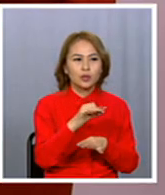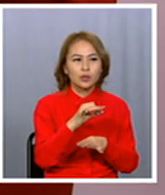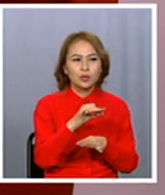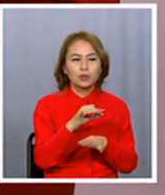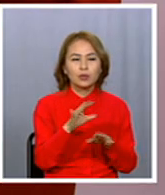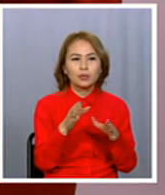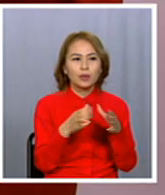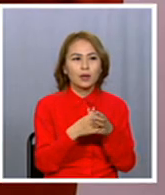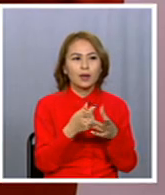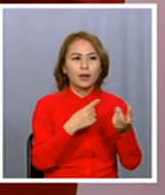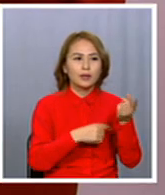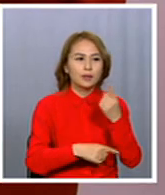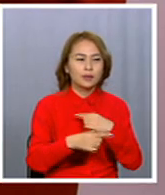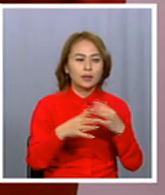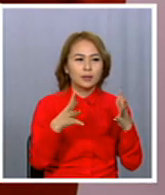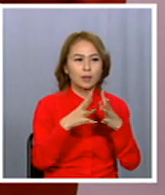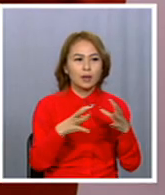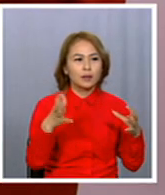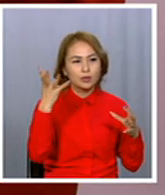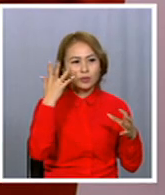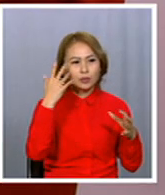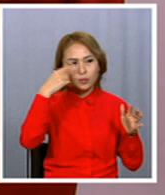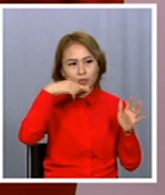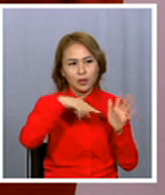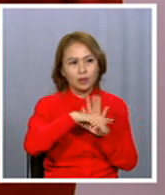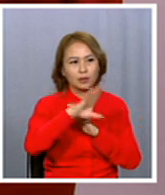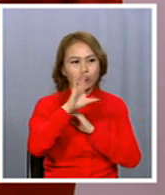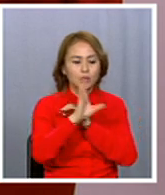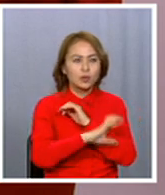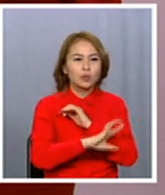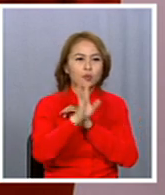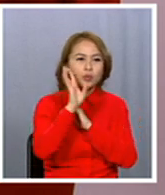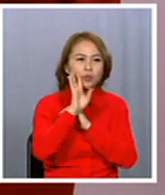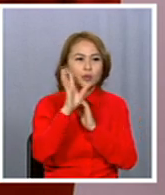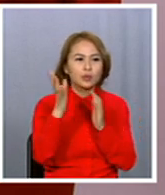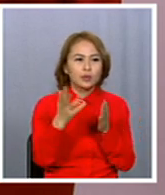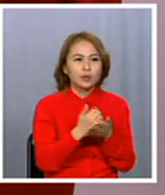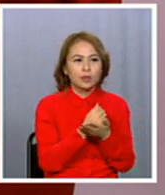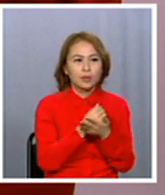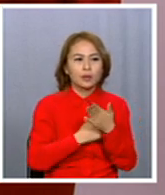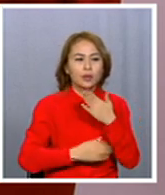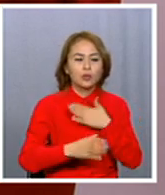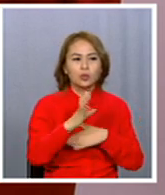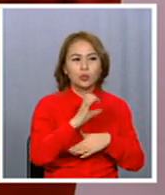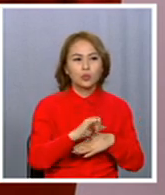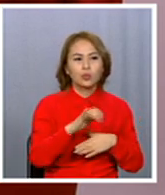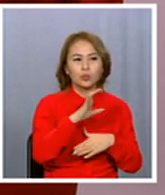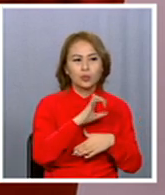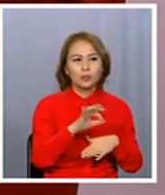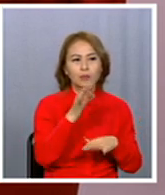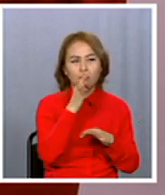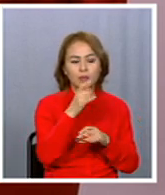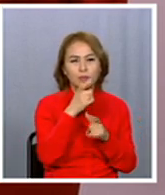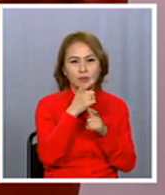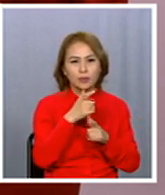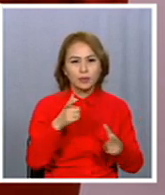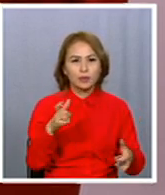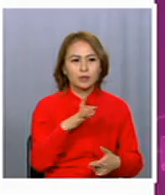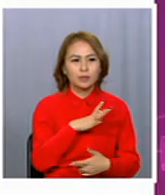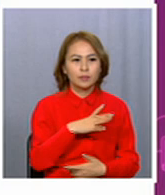Түйгіштей сұққылап қайта тартып алғанда сүңгі соңынан атқылап су шықты. Қуанғаннан «су, су» деп дауыстап